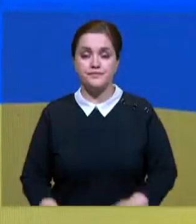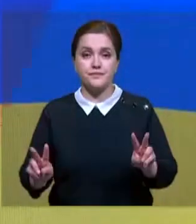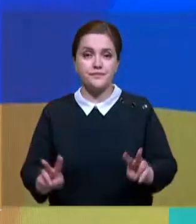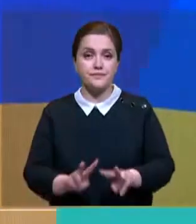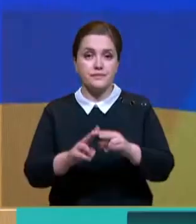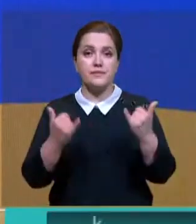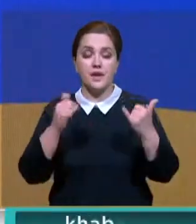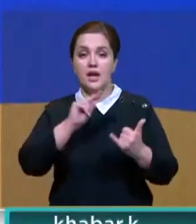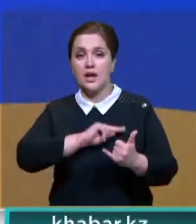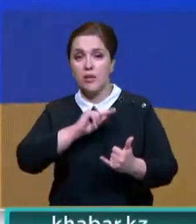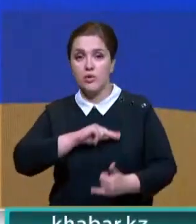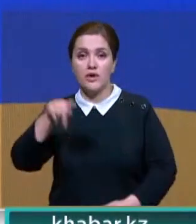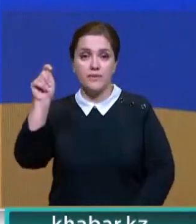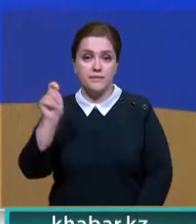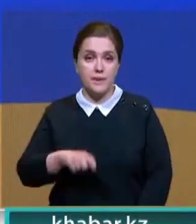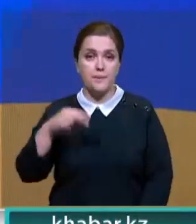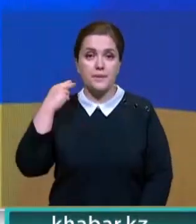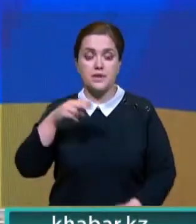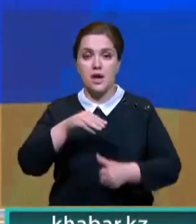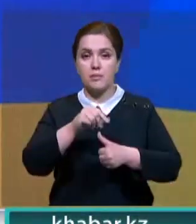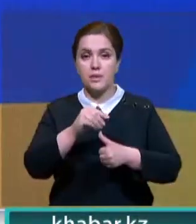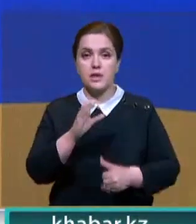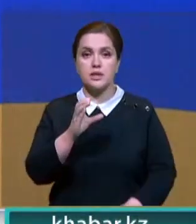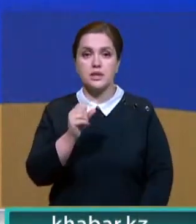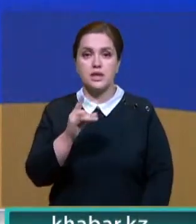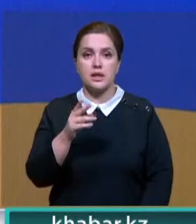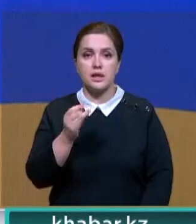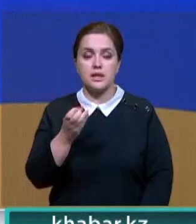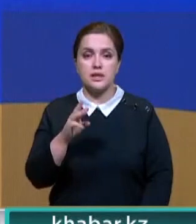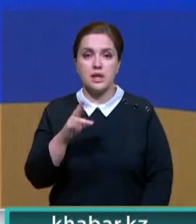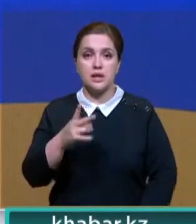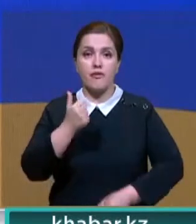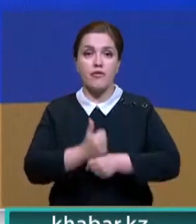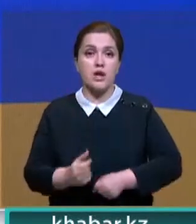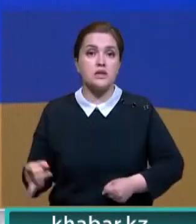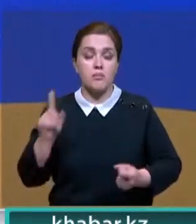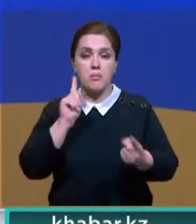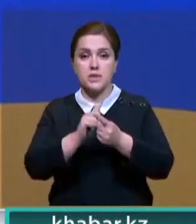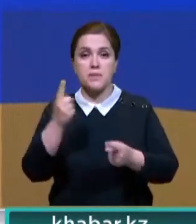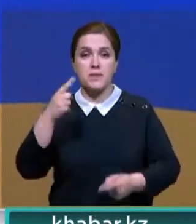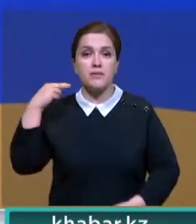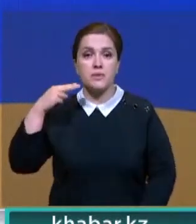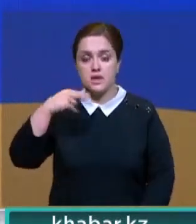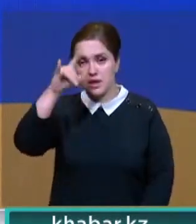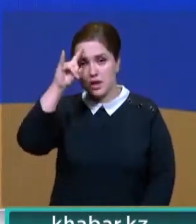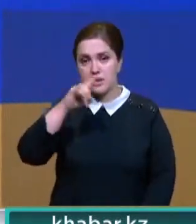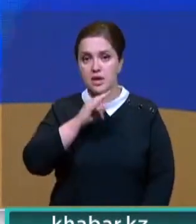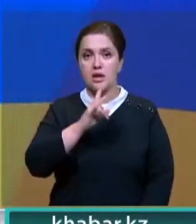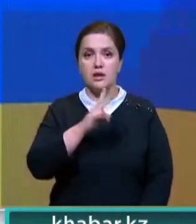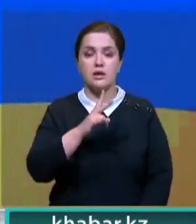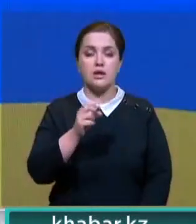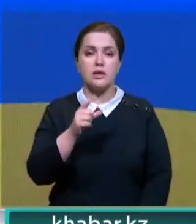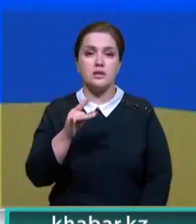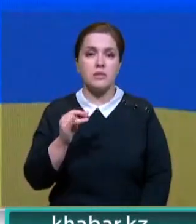В Нур-Султан сегодня с рабочим визитом прибыл президент Армении Армен Саркисян. С главой республики встретился первый президент